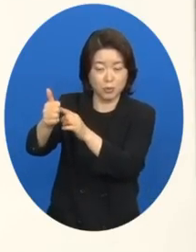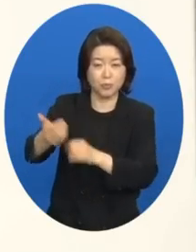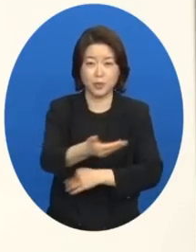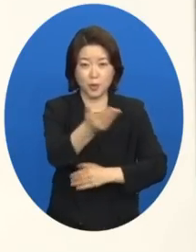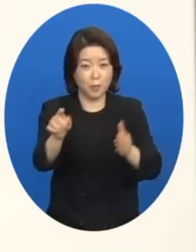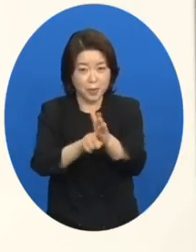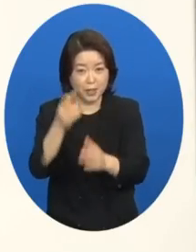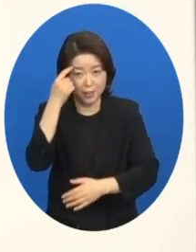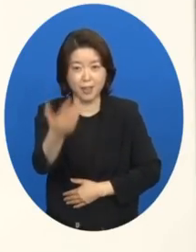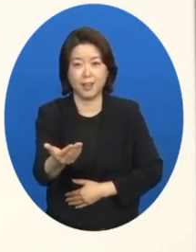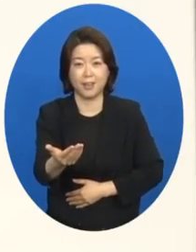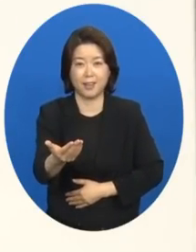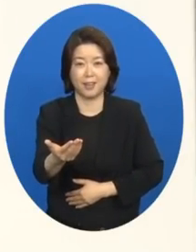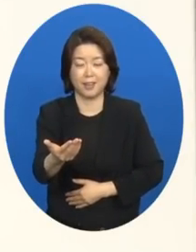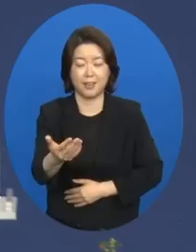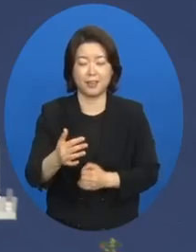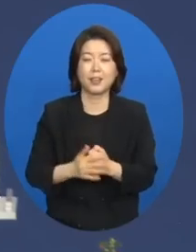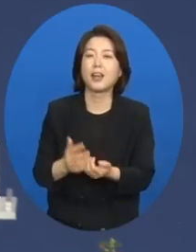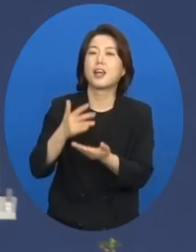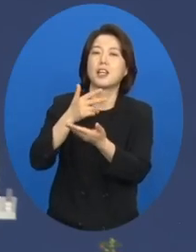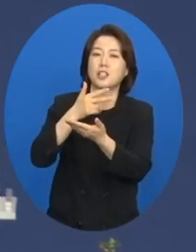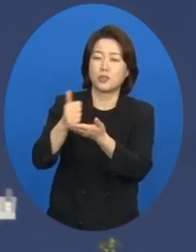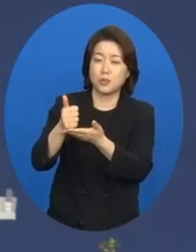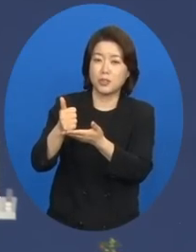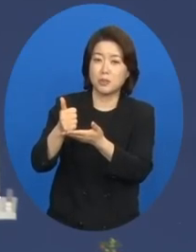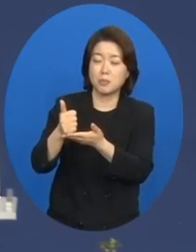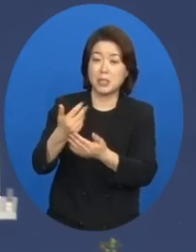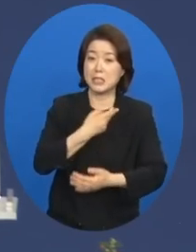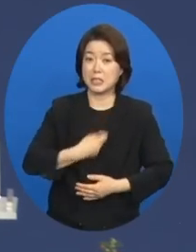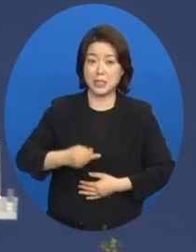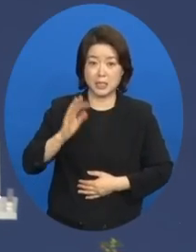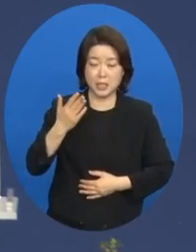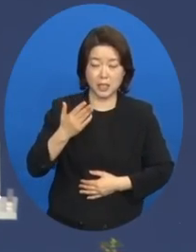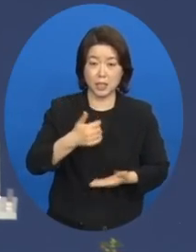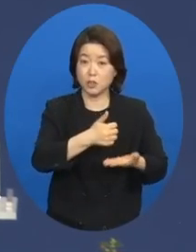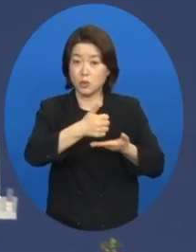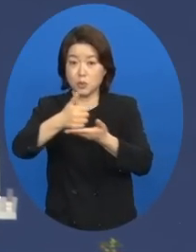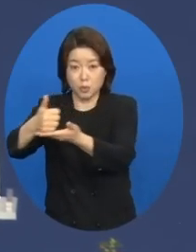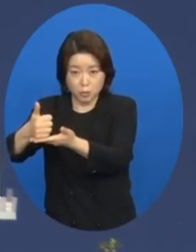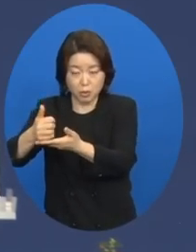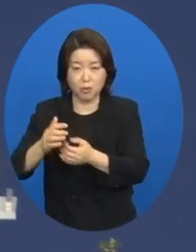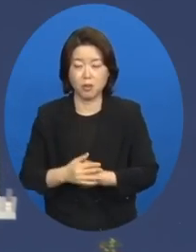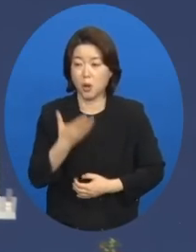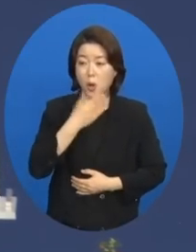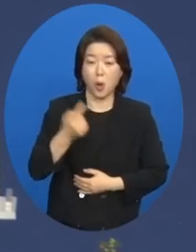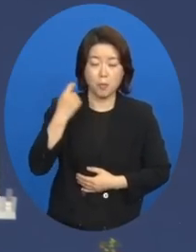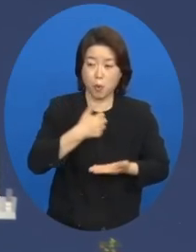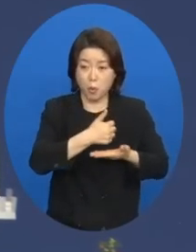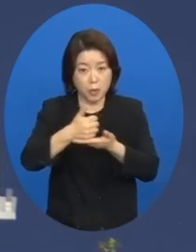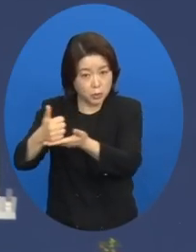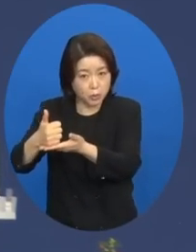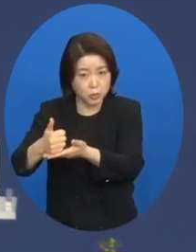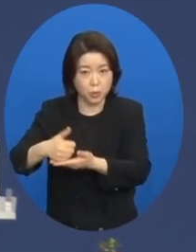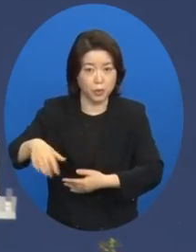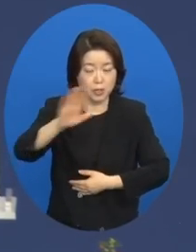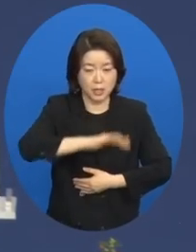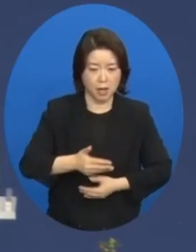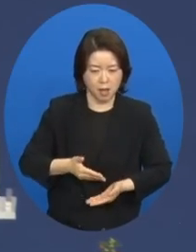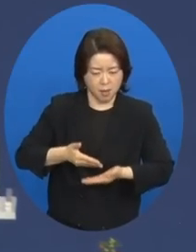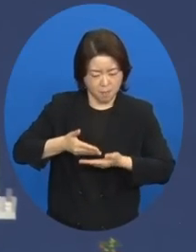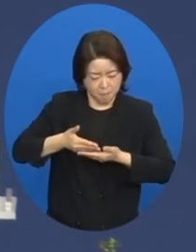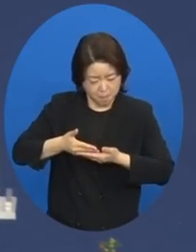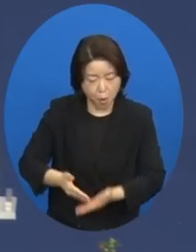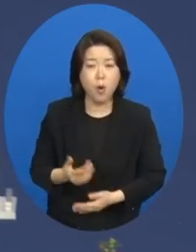믿으십니까? 주님의 예수님의 제자 된 초청이 복음으로의 초청이 모두 다 비중이 이런